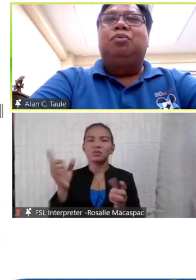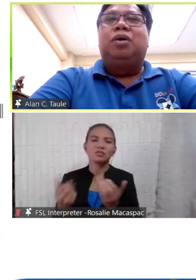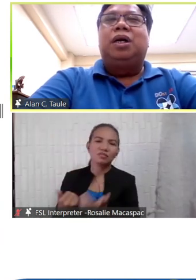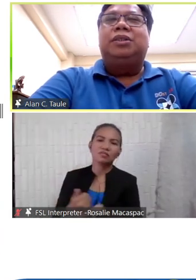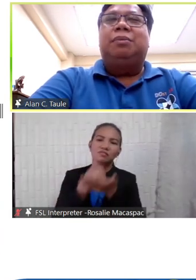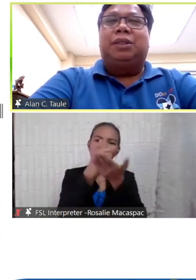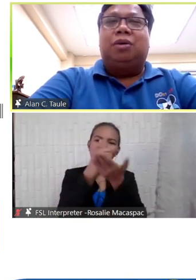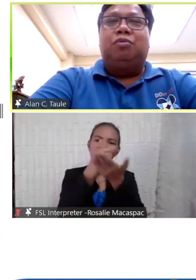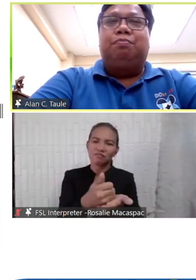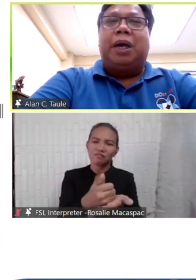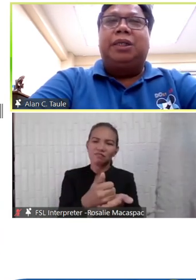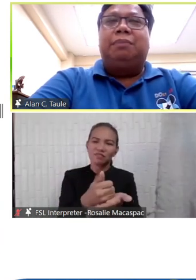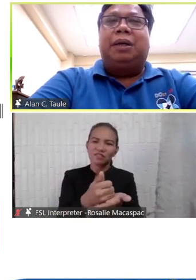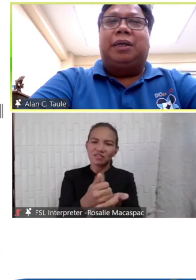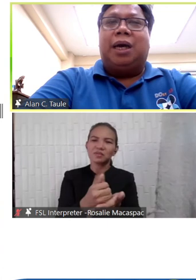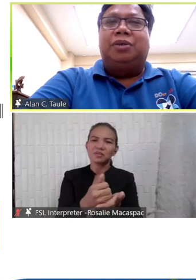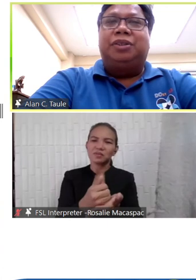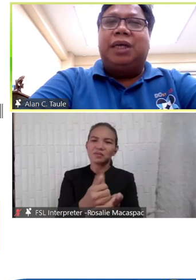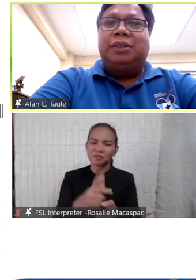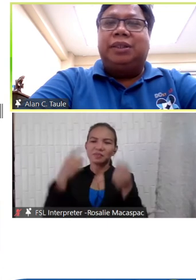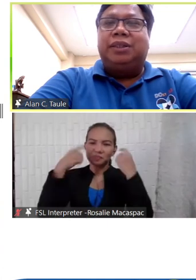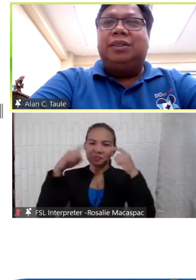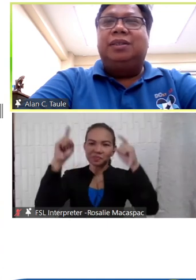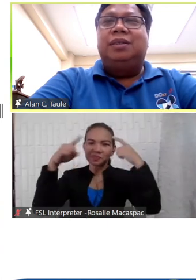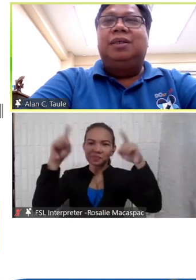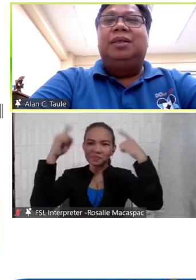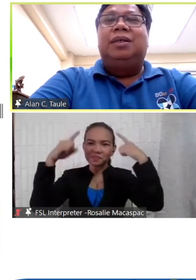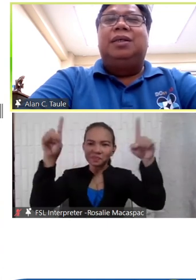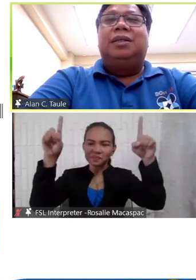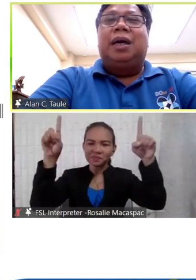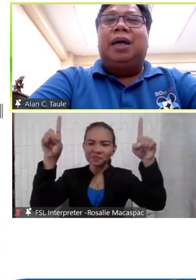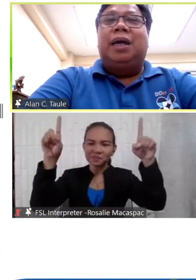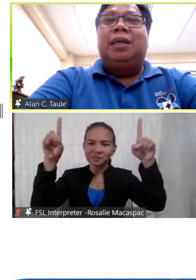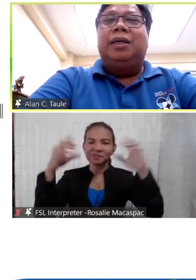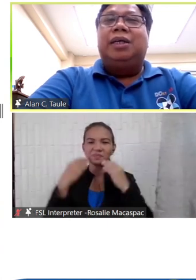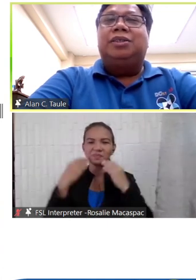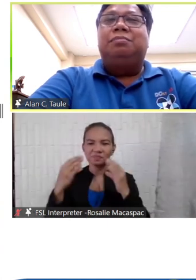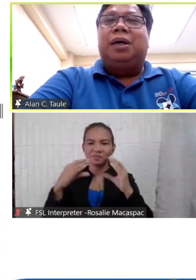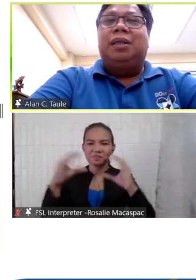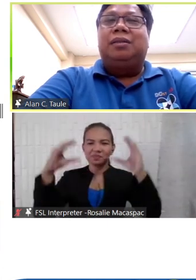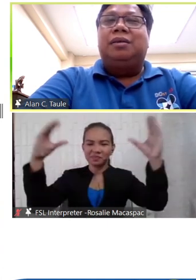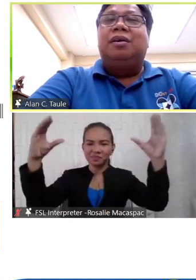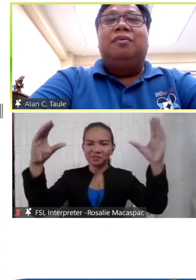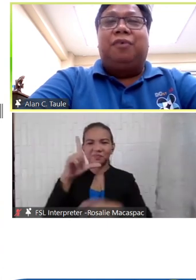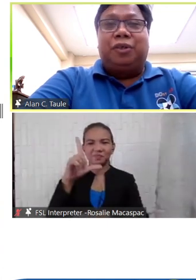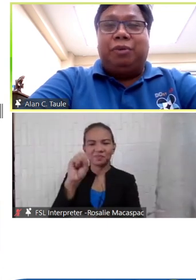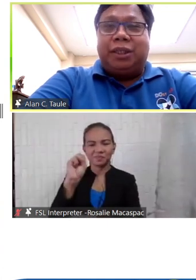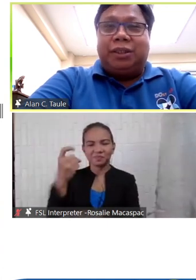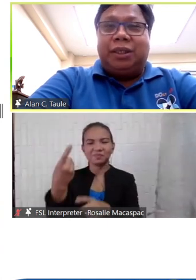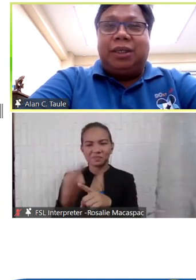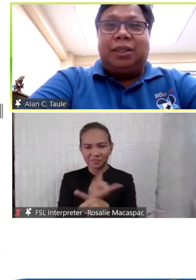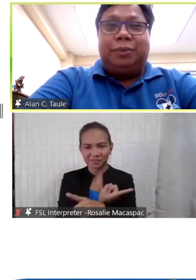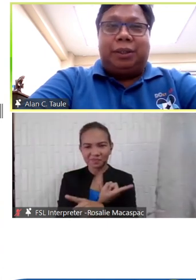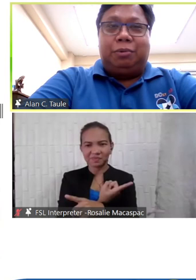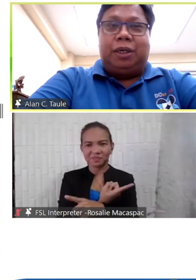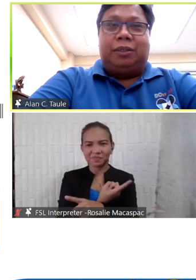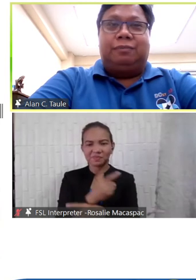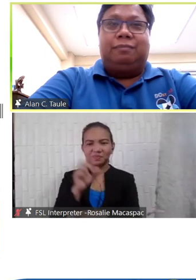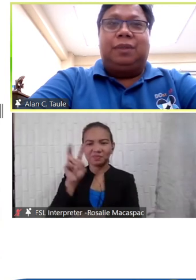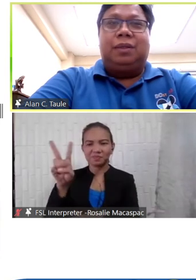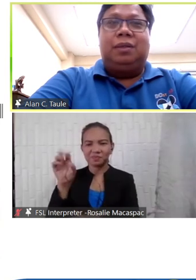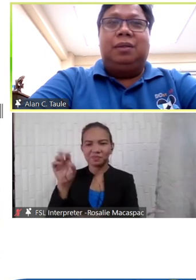na nagbunga sa matagumpay na pagdaraos natin ng LIS Month for